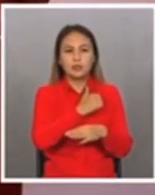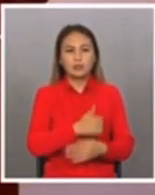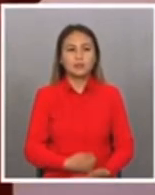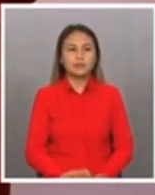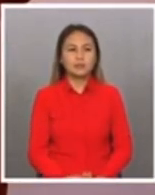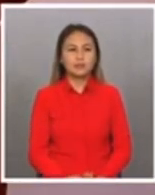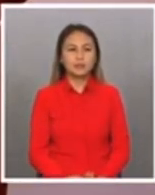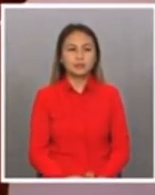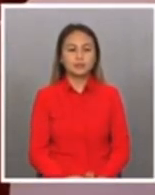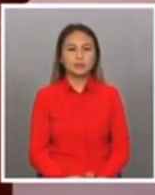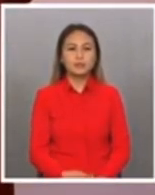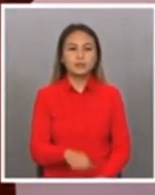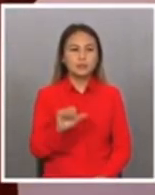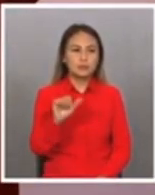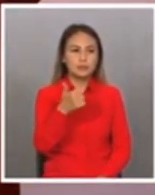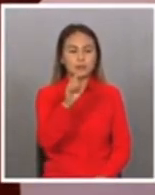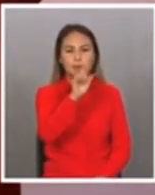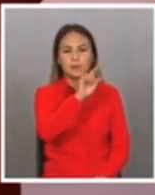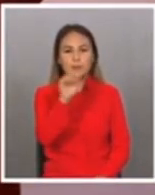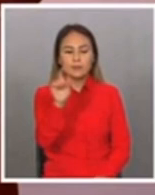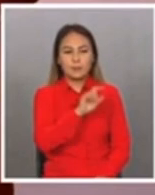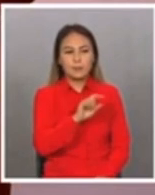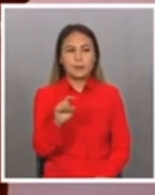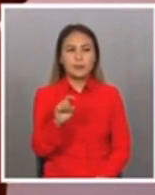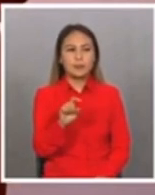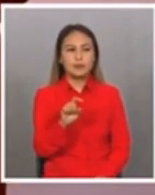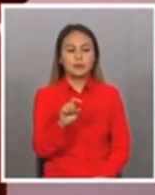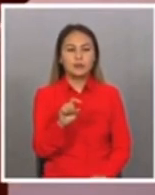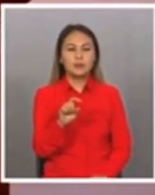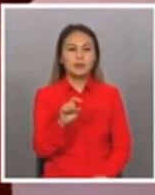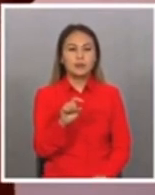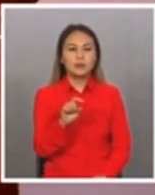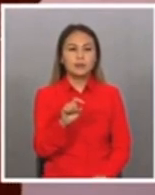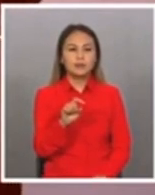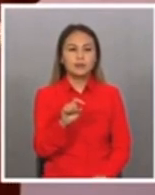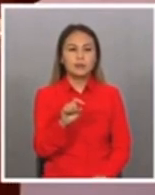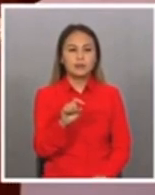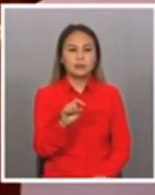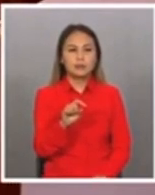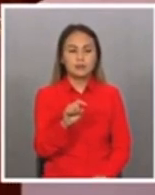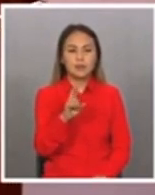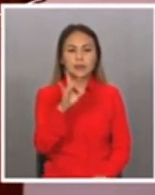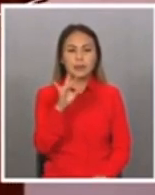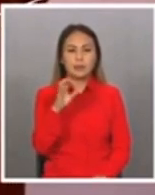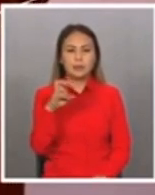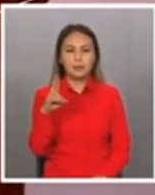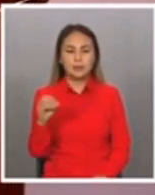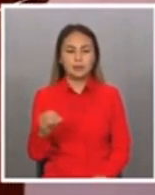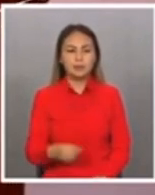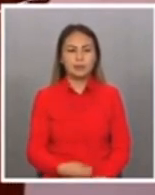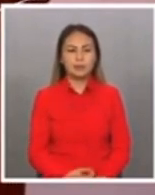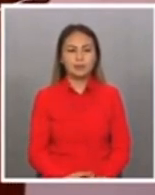ажыратайық. Бірінші азат жолдан басталған бөлігіміз бізде кіріспе бөлім болады.